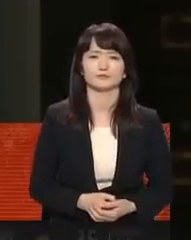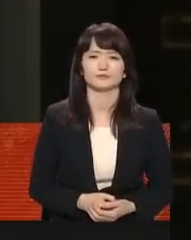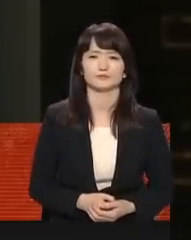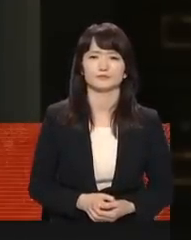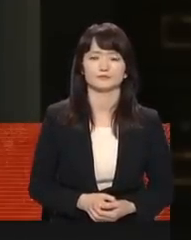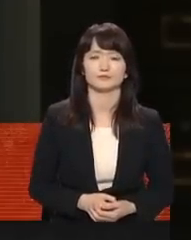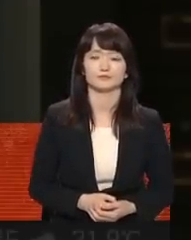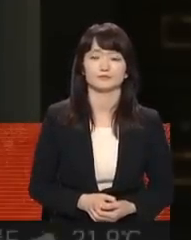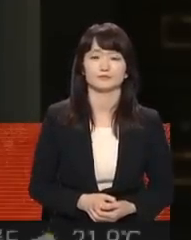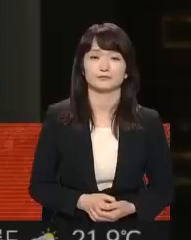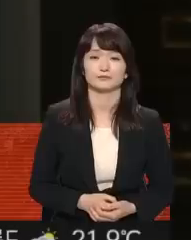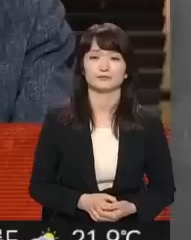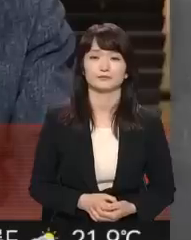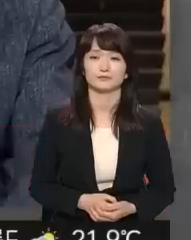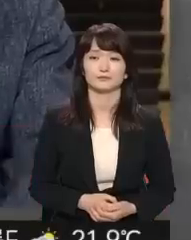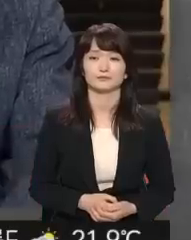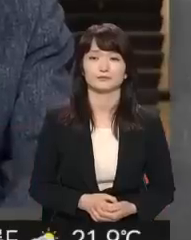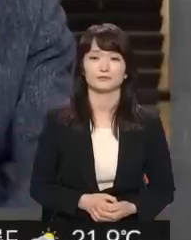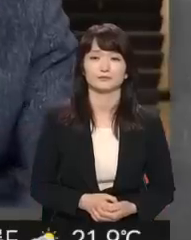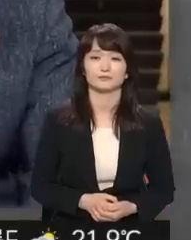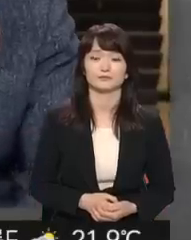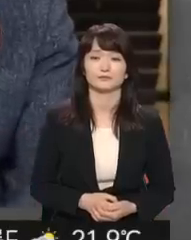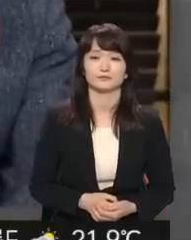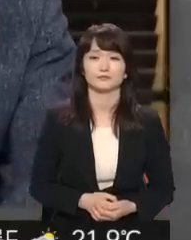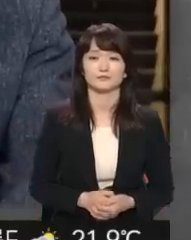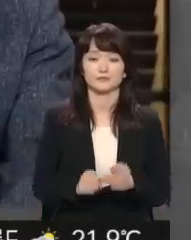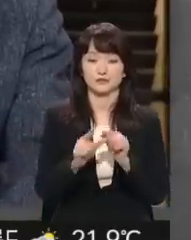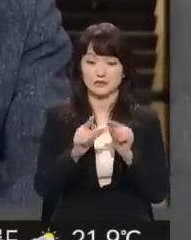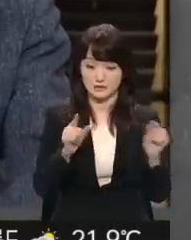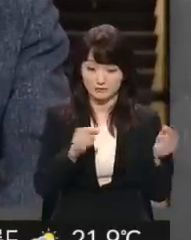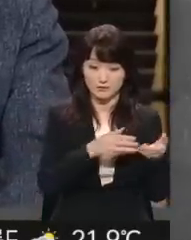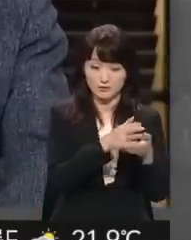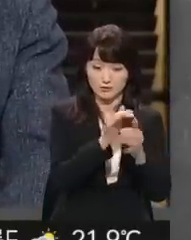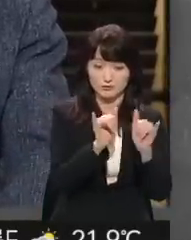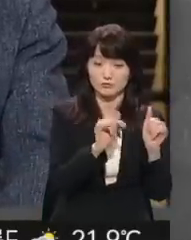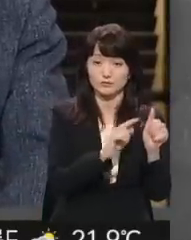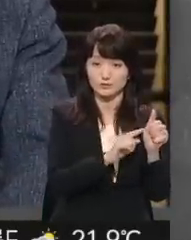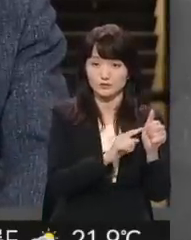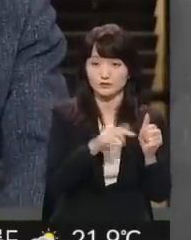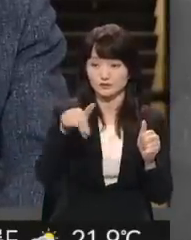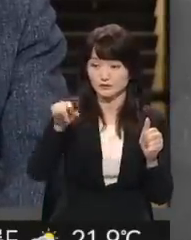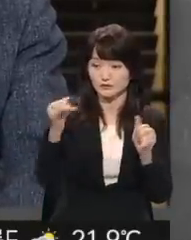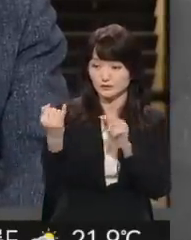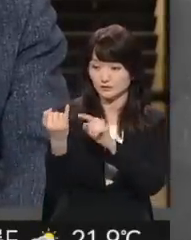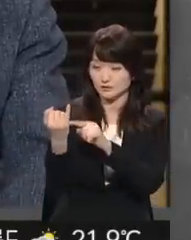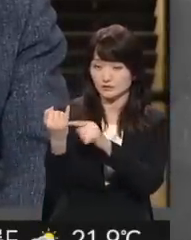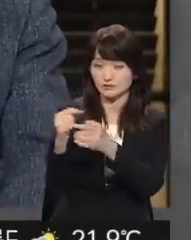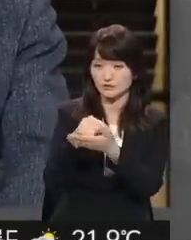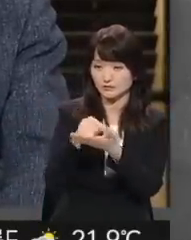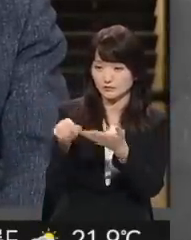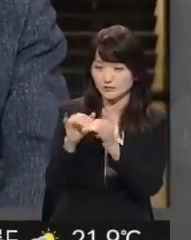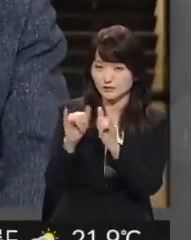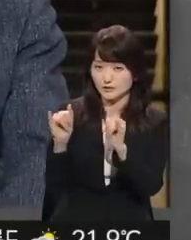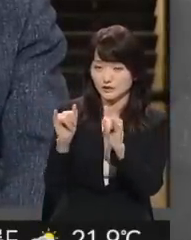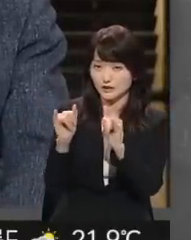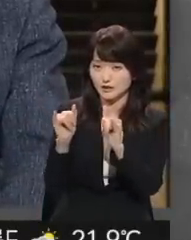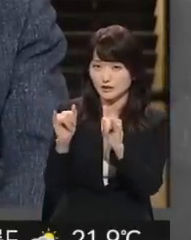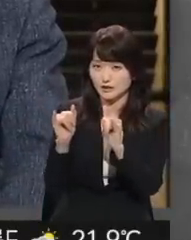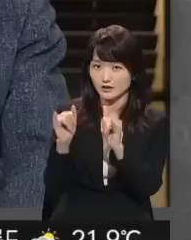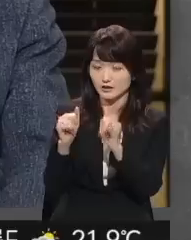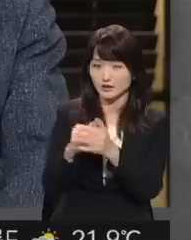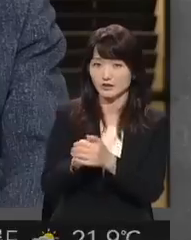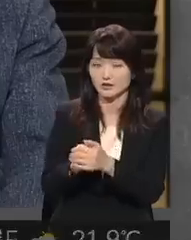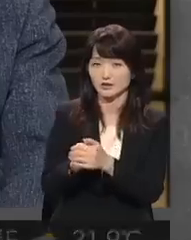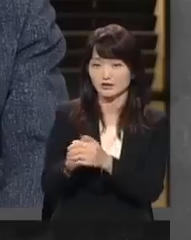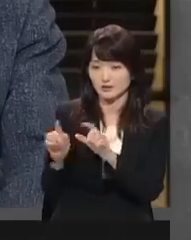이게 뭐 어떤 일부 전문가들이 정유정이 피해자의 어떤 신분을 탈취하기